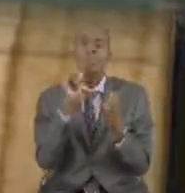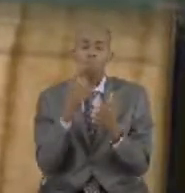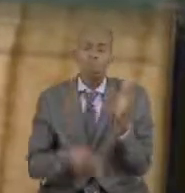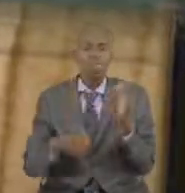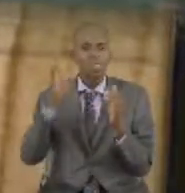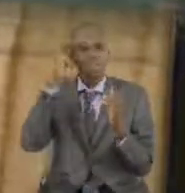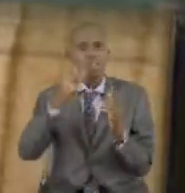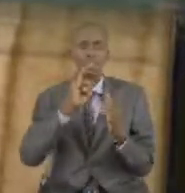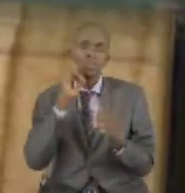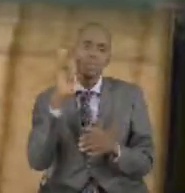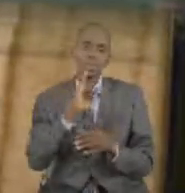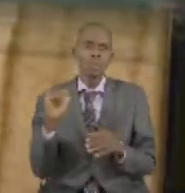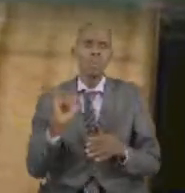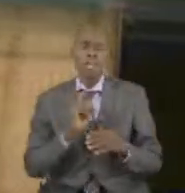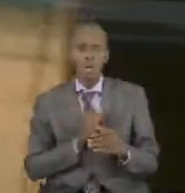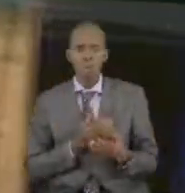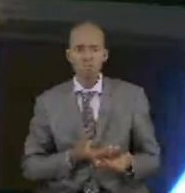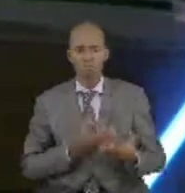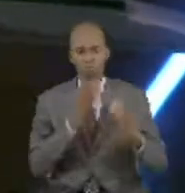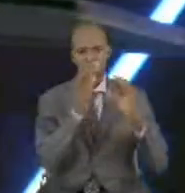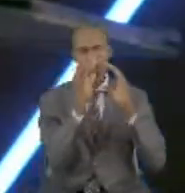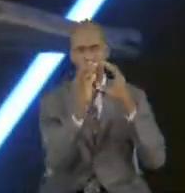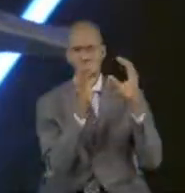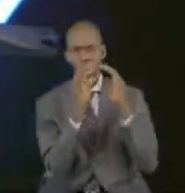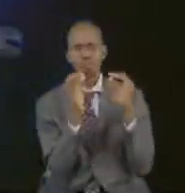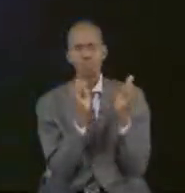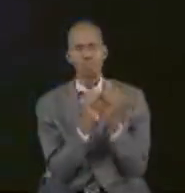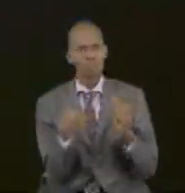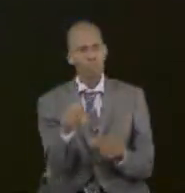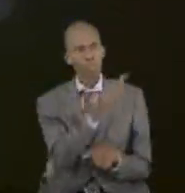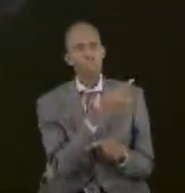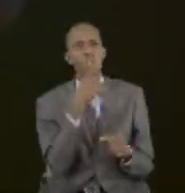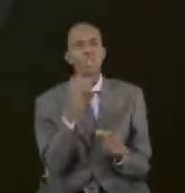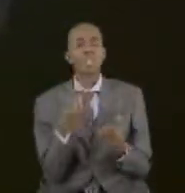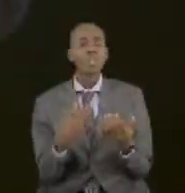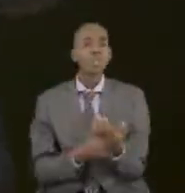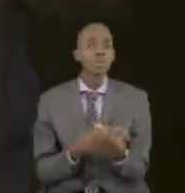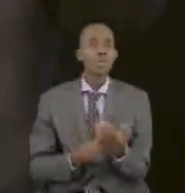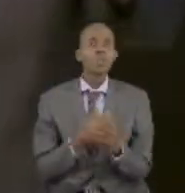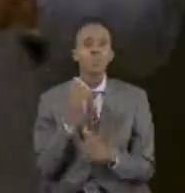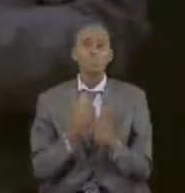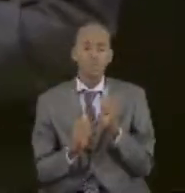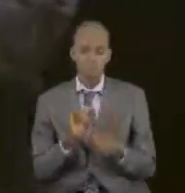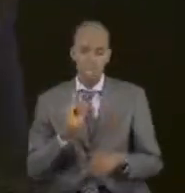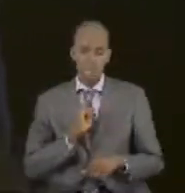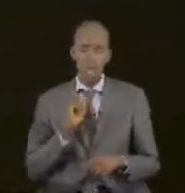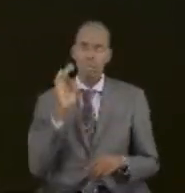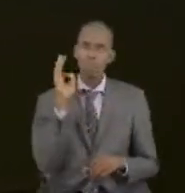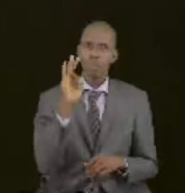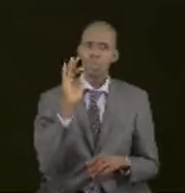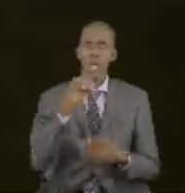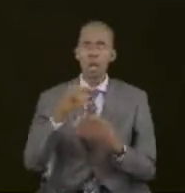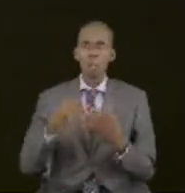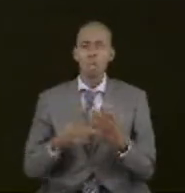je communique en jeu leur expliquer que leur exposer l'évangile que je presse parmi les